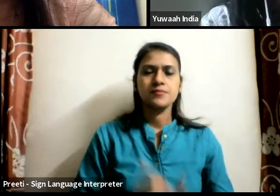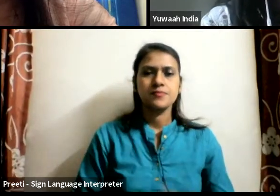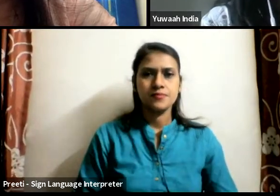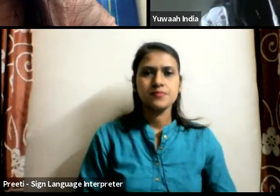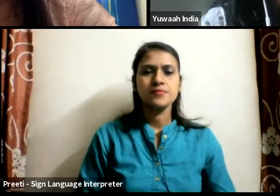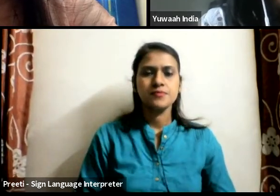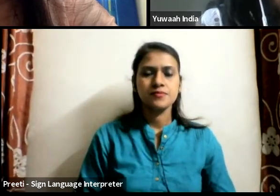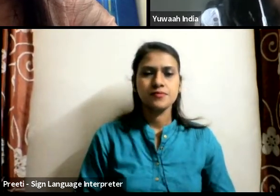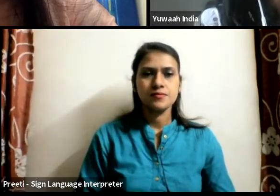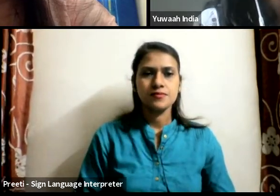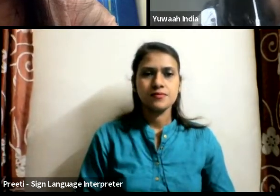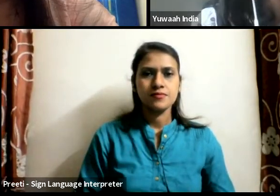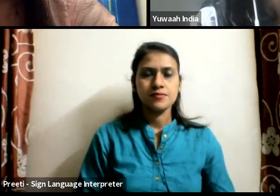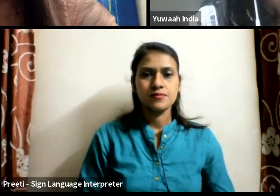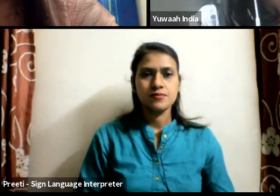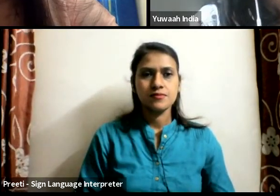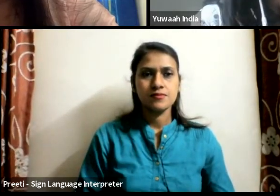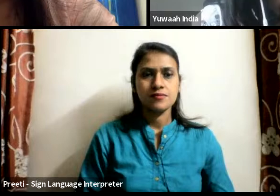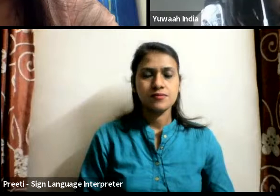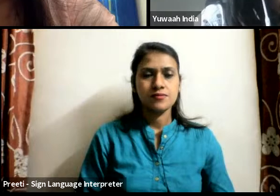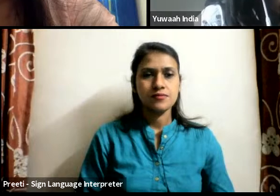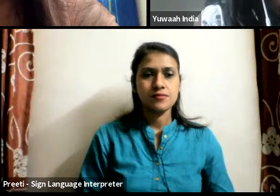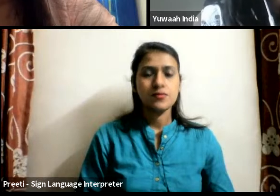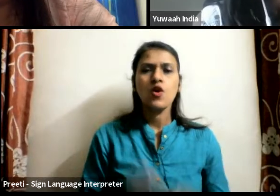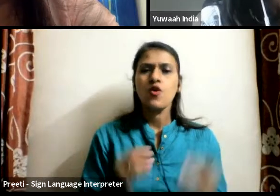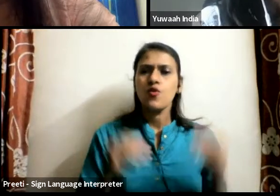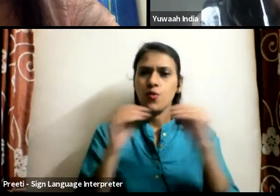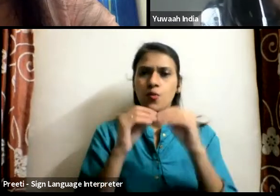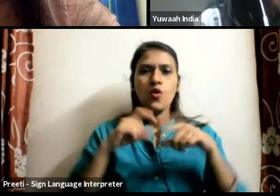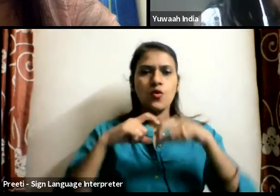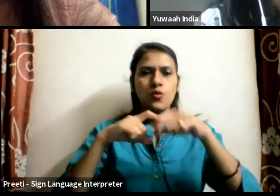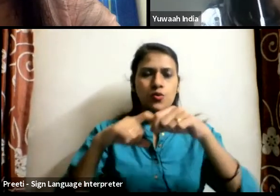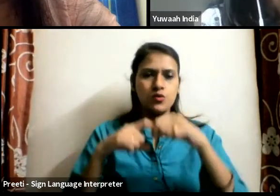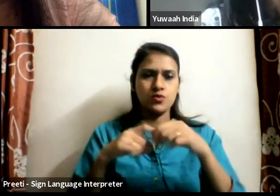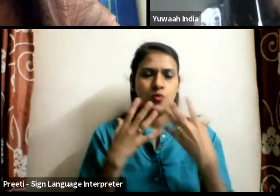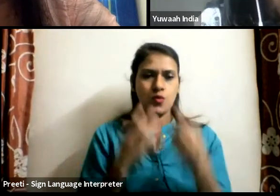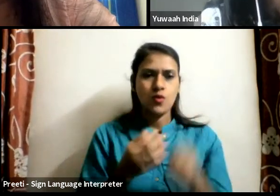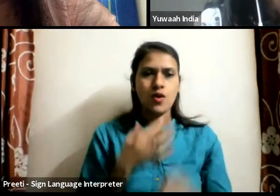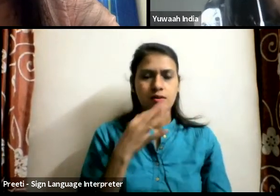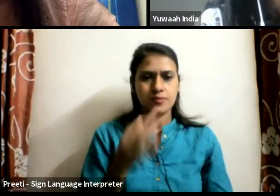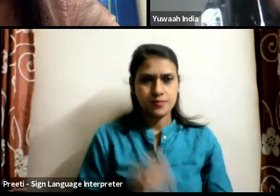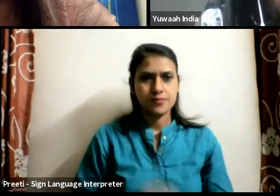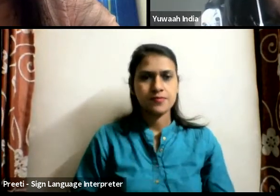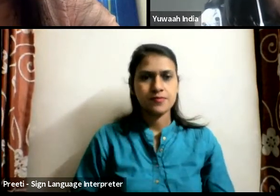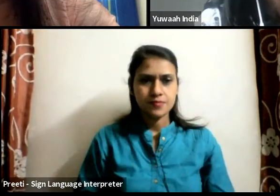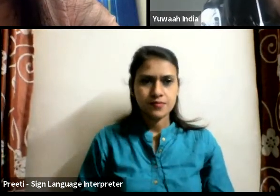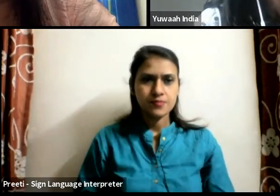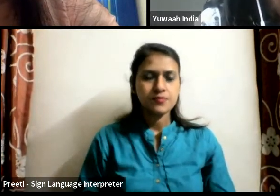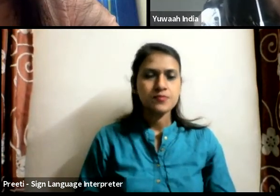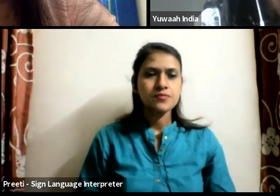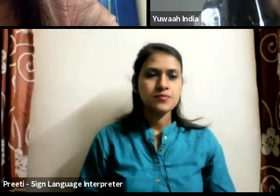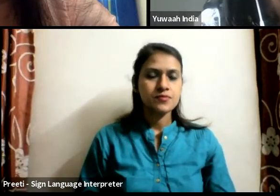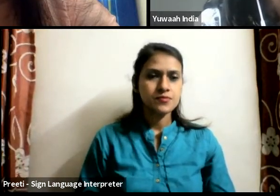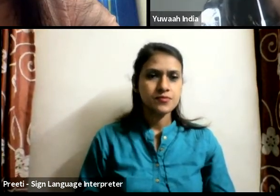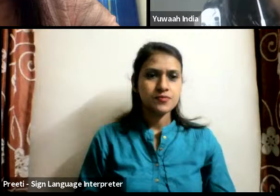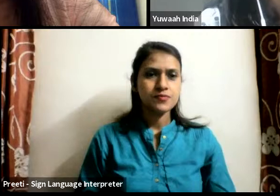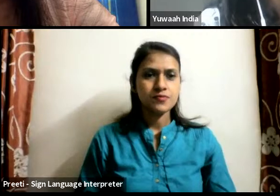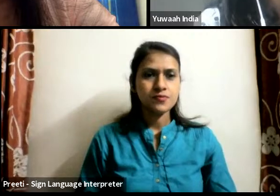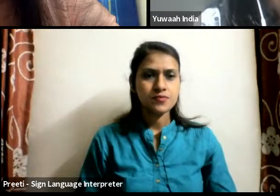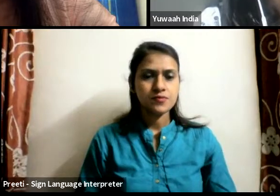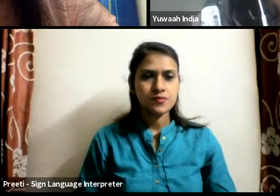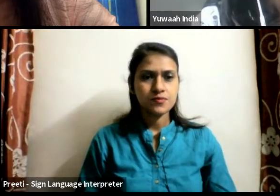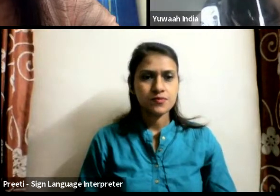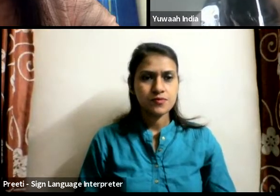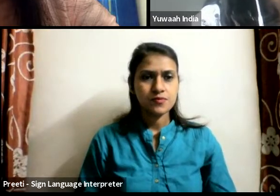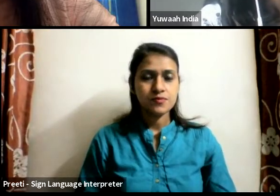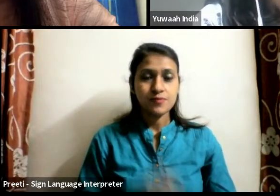थैंक यू. जस्ट अ फ्यू मोर क्वेश्चंस डॉक्टर जयंती. हमें क्या करना चाहिए अगर एक